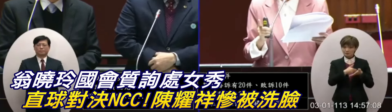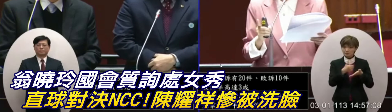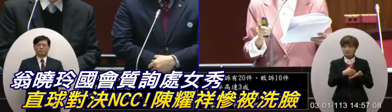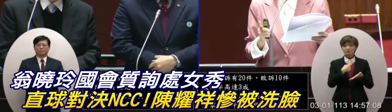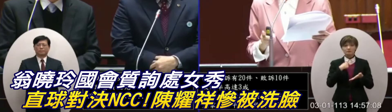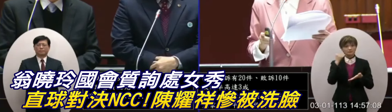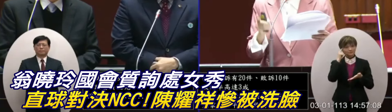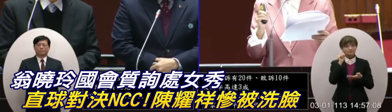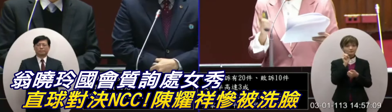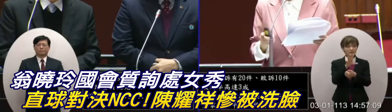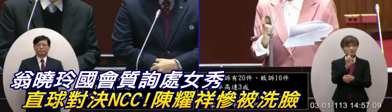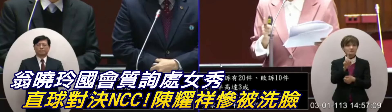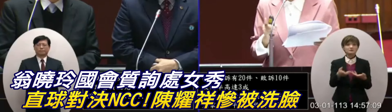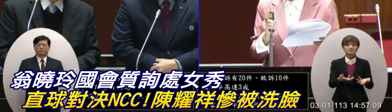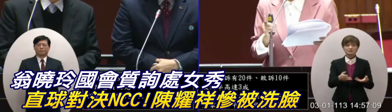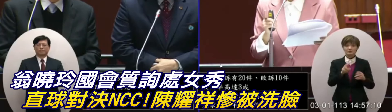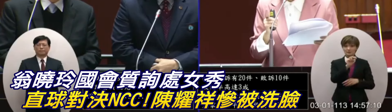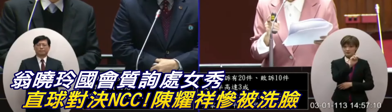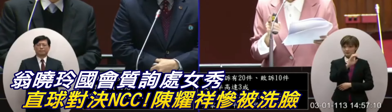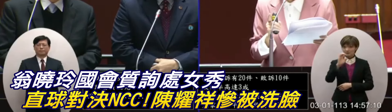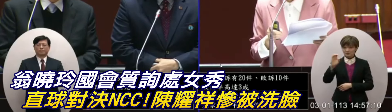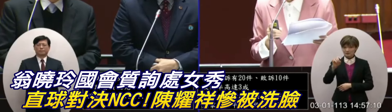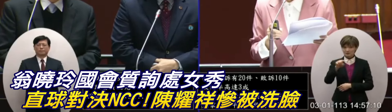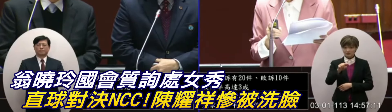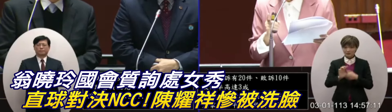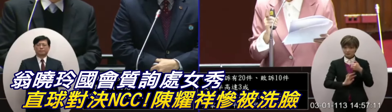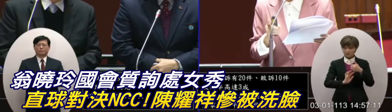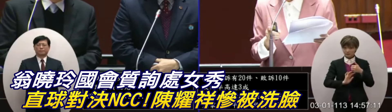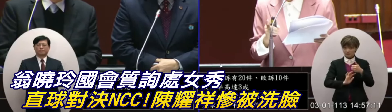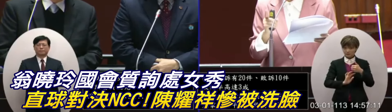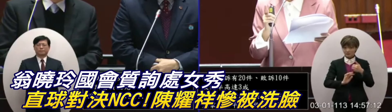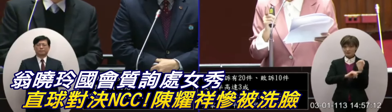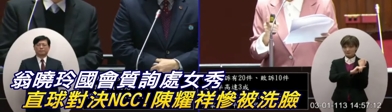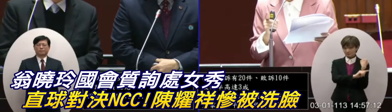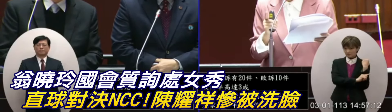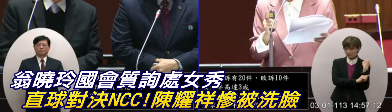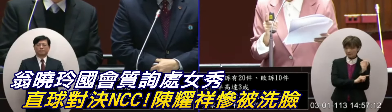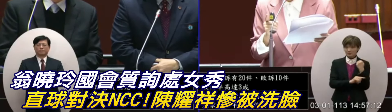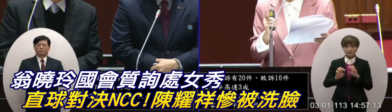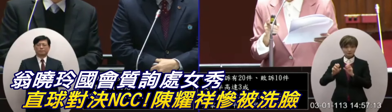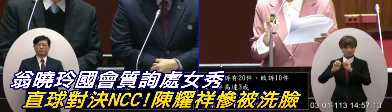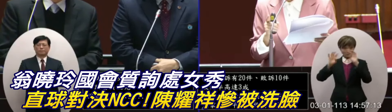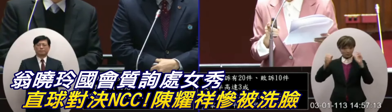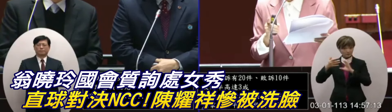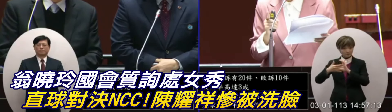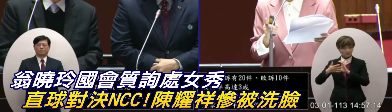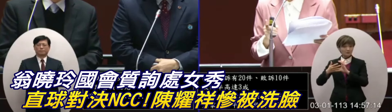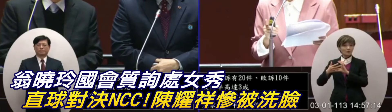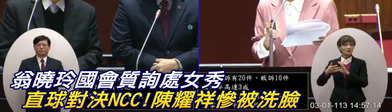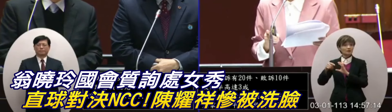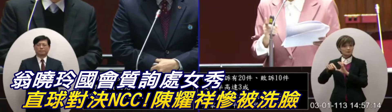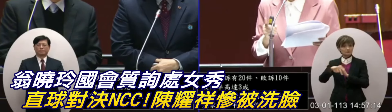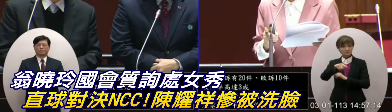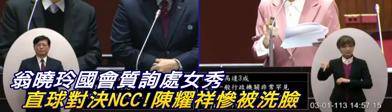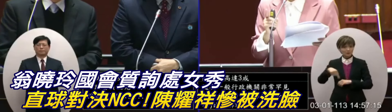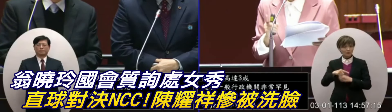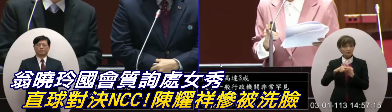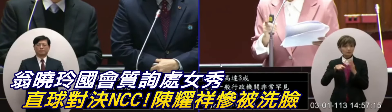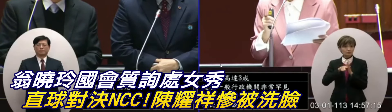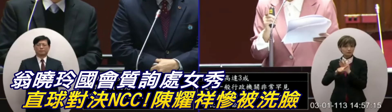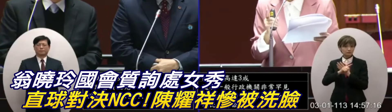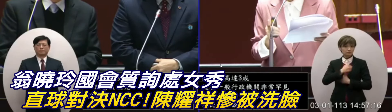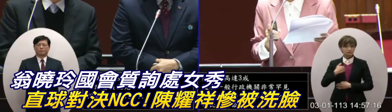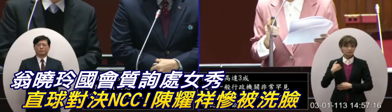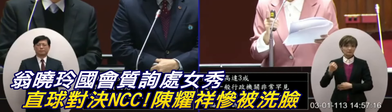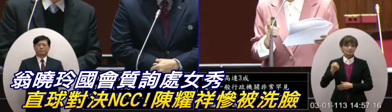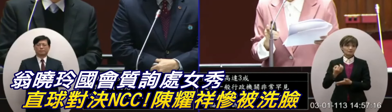映一件事情，就是 NCC 法 NCC 委员的法律和广电媒体专业能力不足，因此做